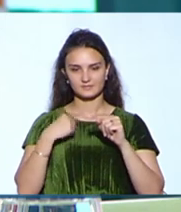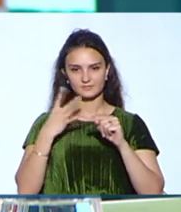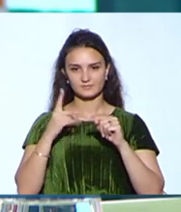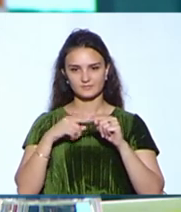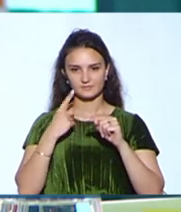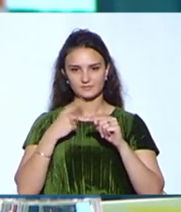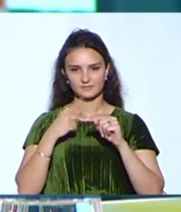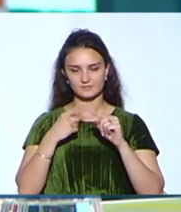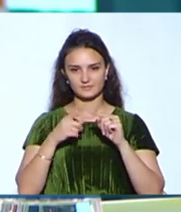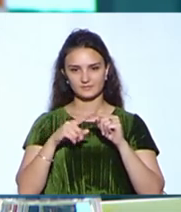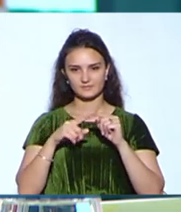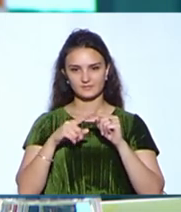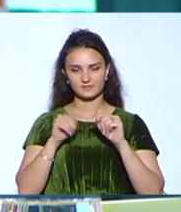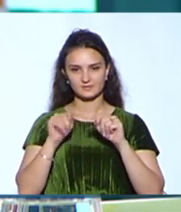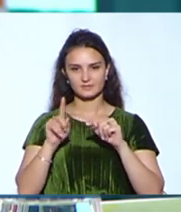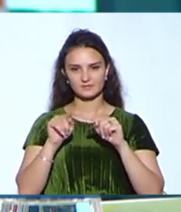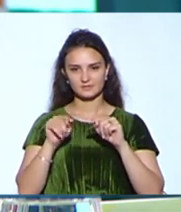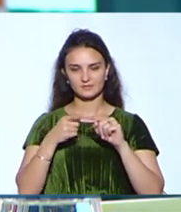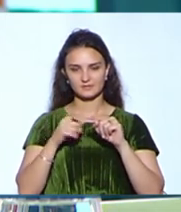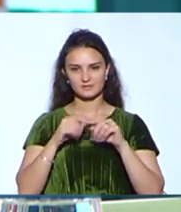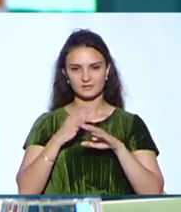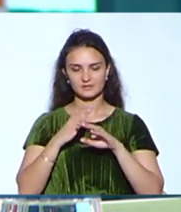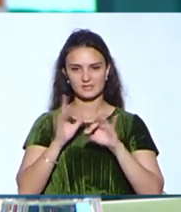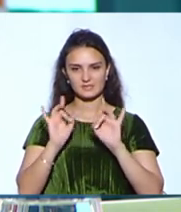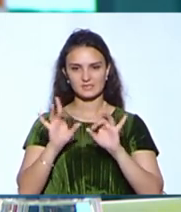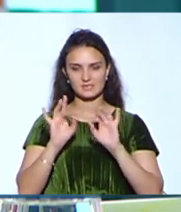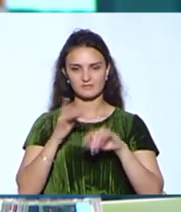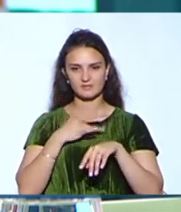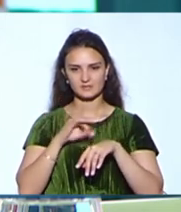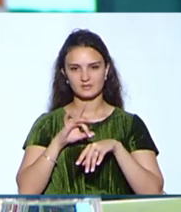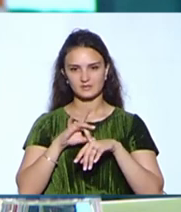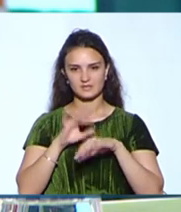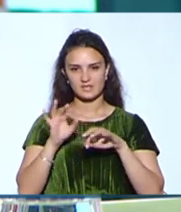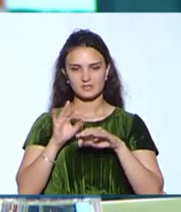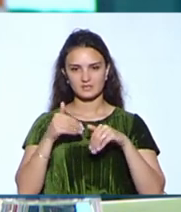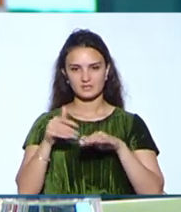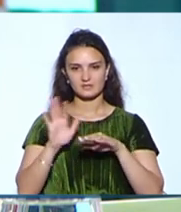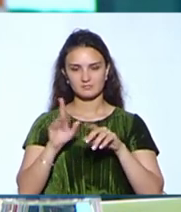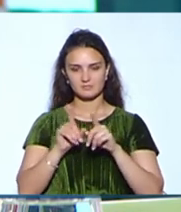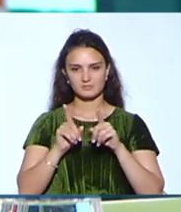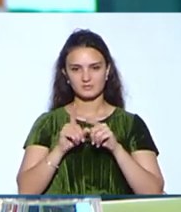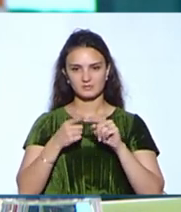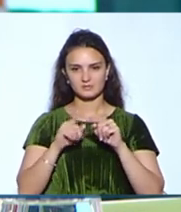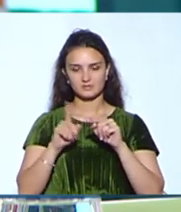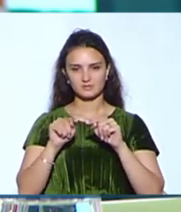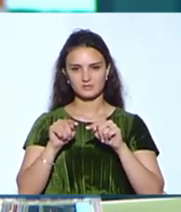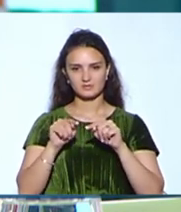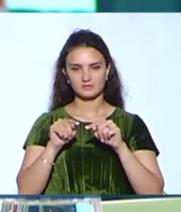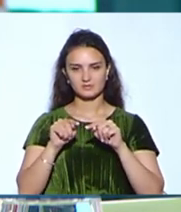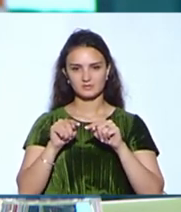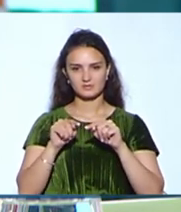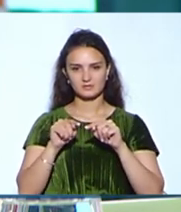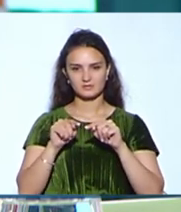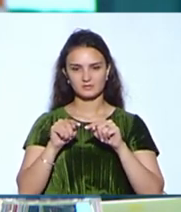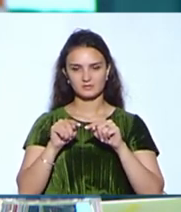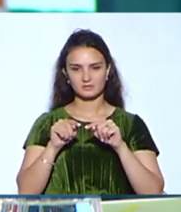ვთქვათ ის, რომ ეს არის ტკივილი, რომელიც არსად წასულა, მიუხედავად იმისა,